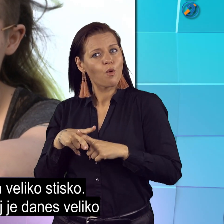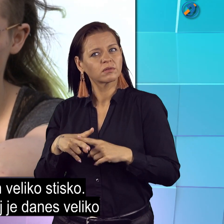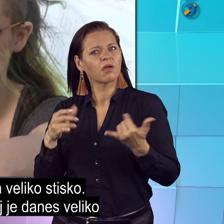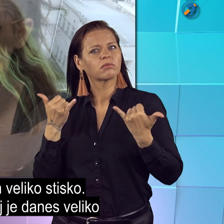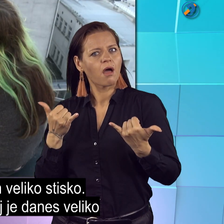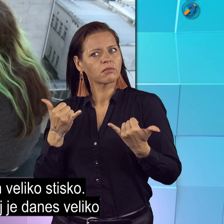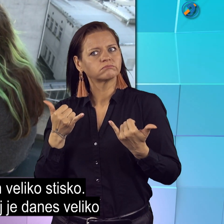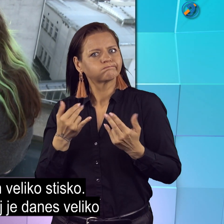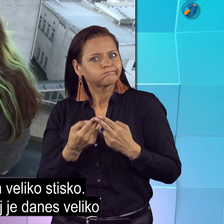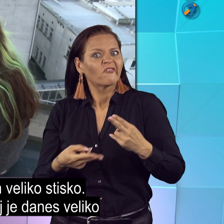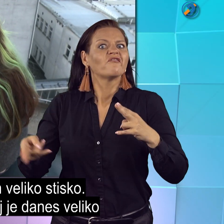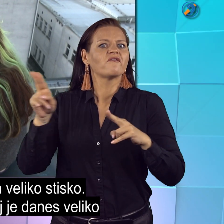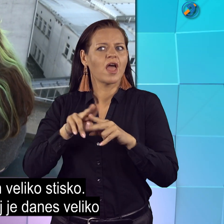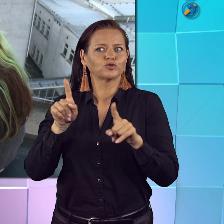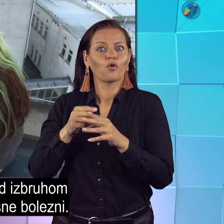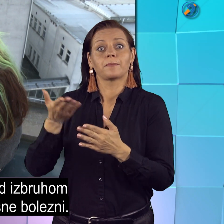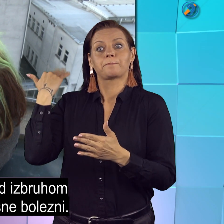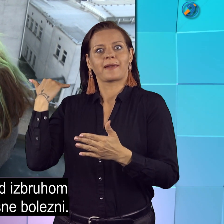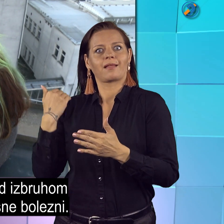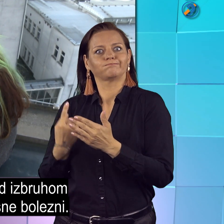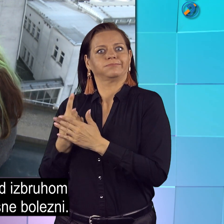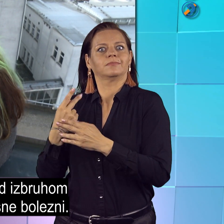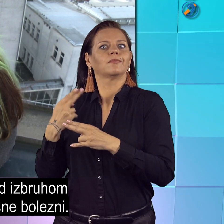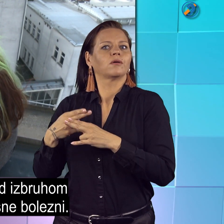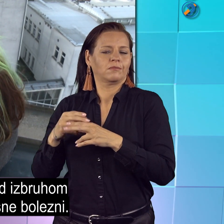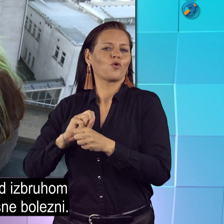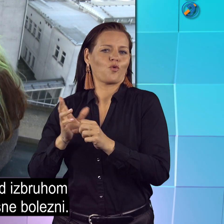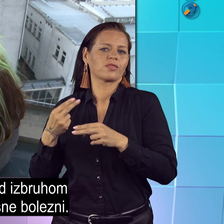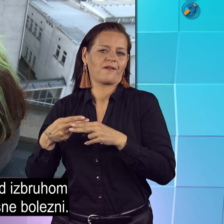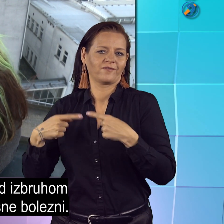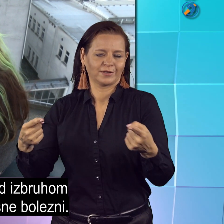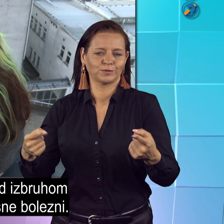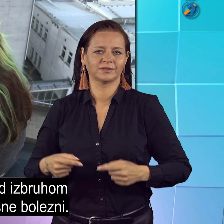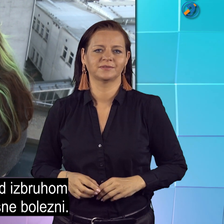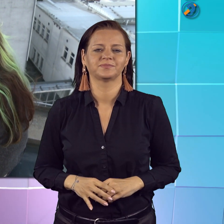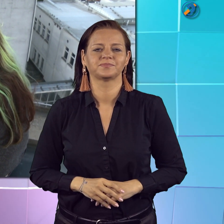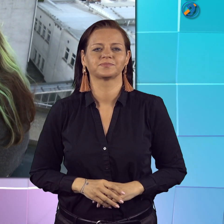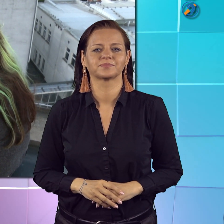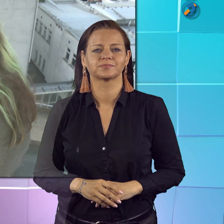Duševnih motenj je danes veliko več kot pred izbruhom koronavirusne bolezni.